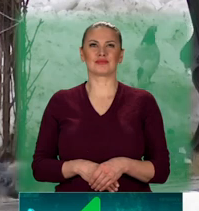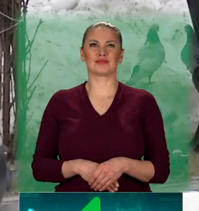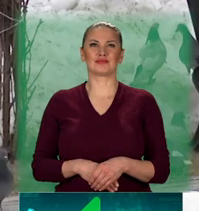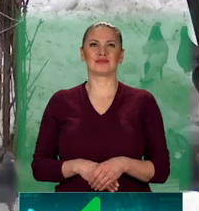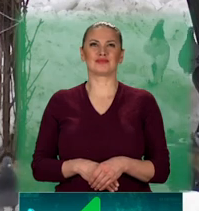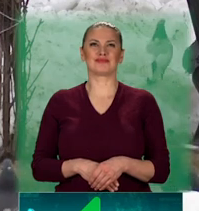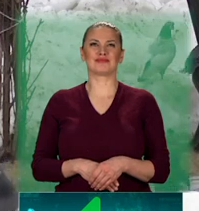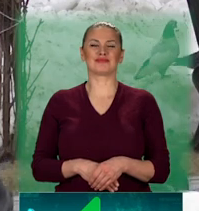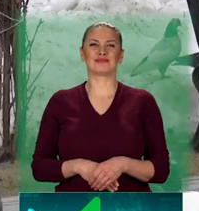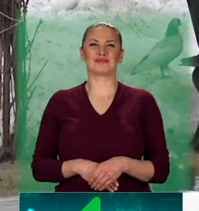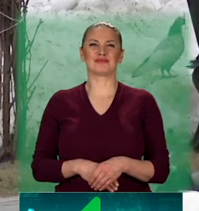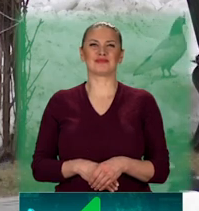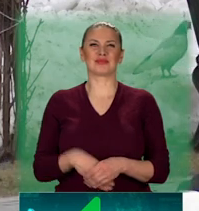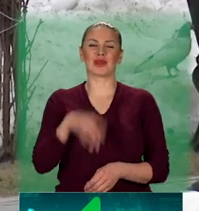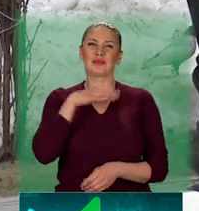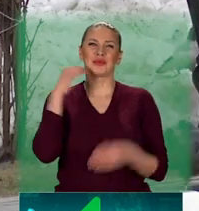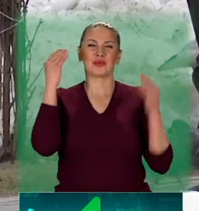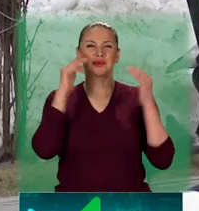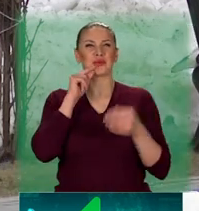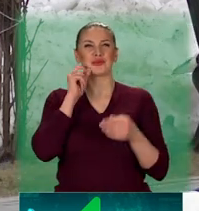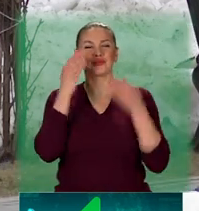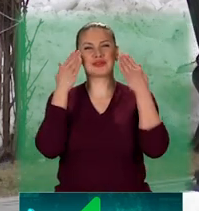А котлеты?